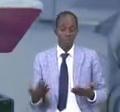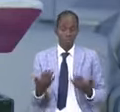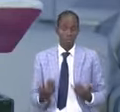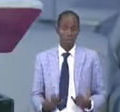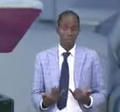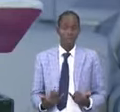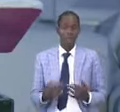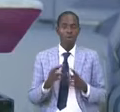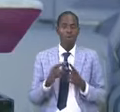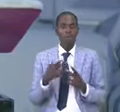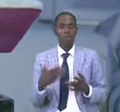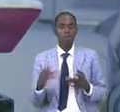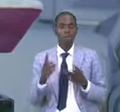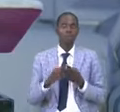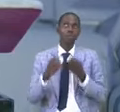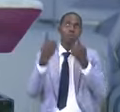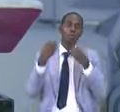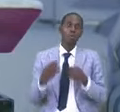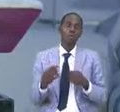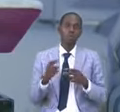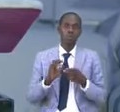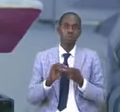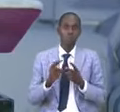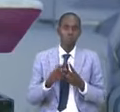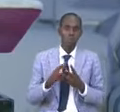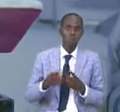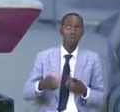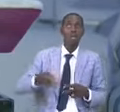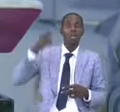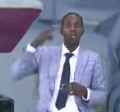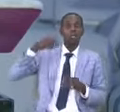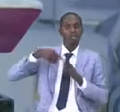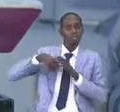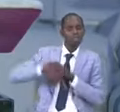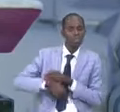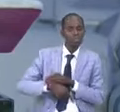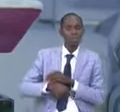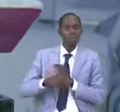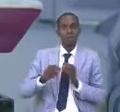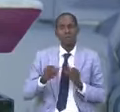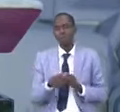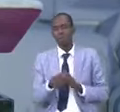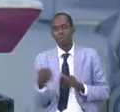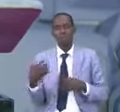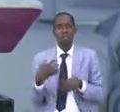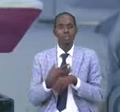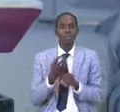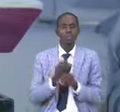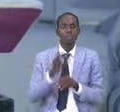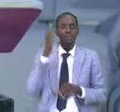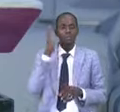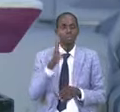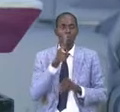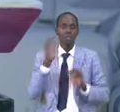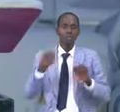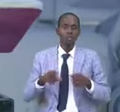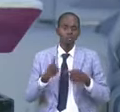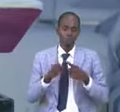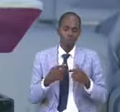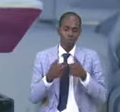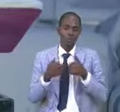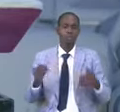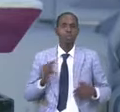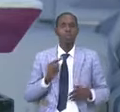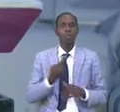ni les puissants ni la hauteur ni la profondeur ni aucune autre créature ne pourra nous séparer de l'amour de